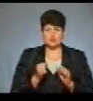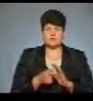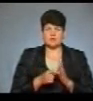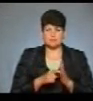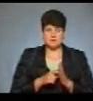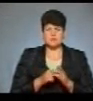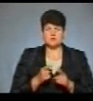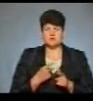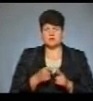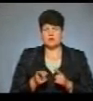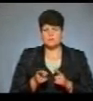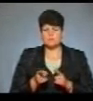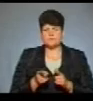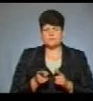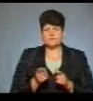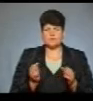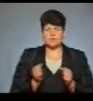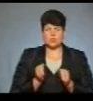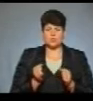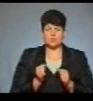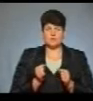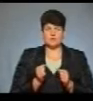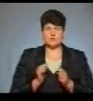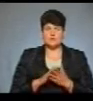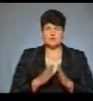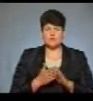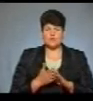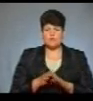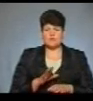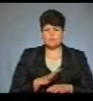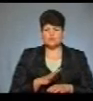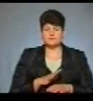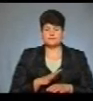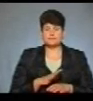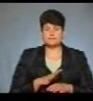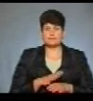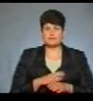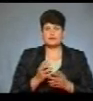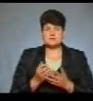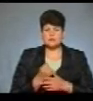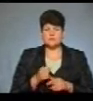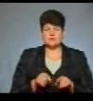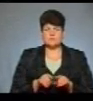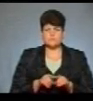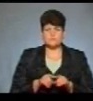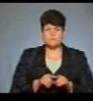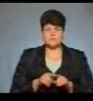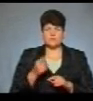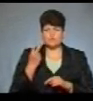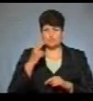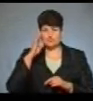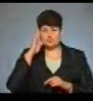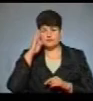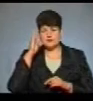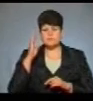приміщеннях чи у холодних умовах. Виявлено у двох